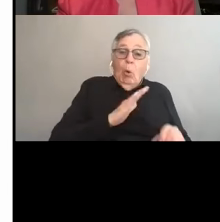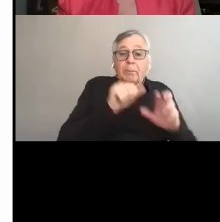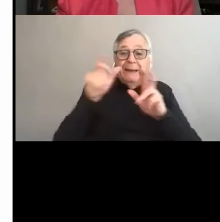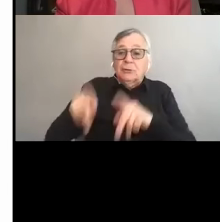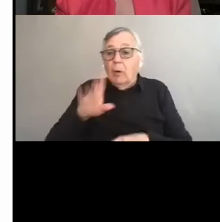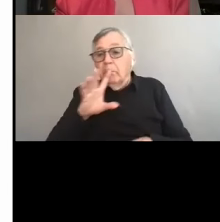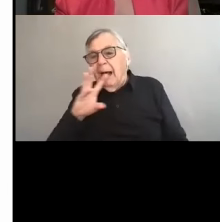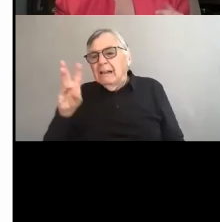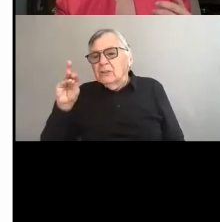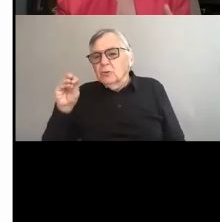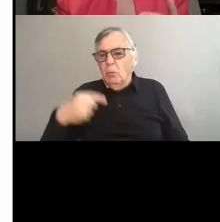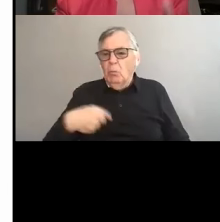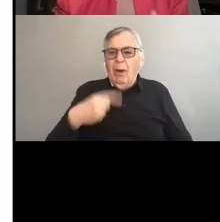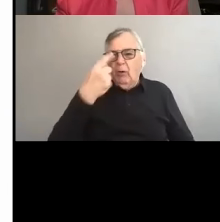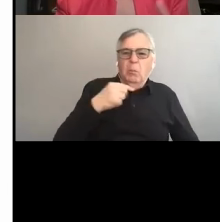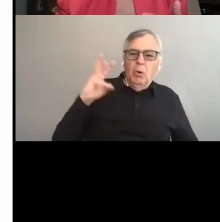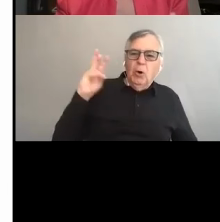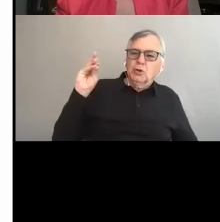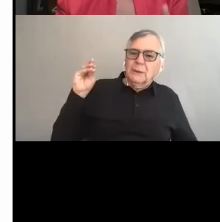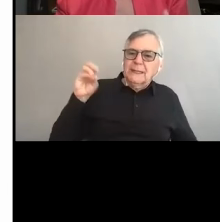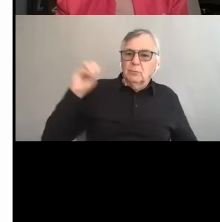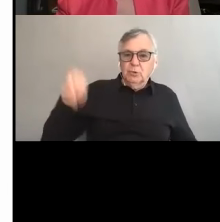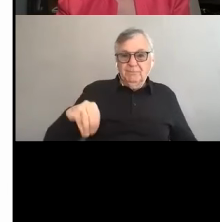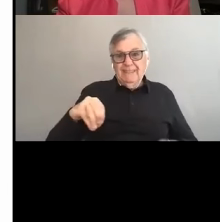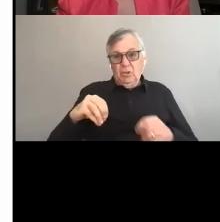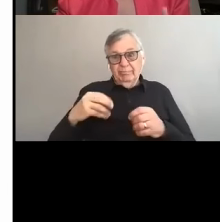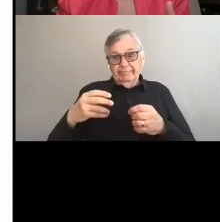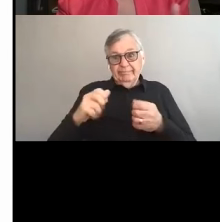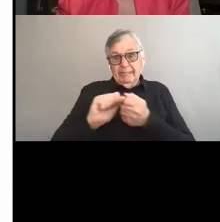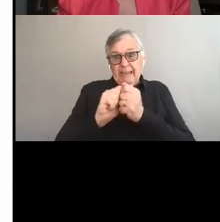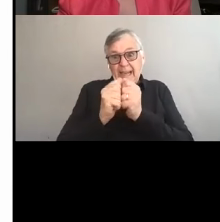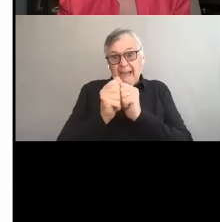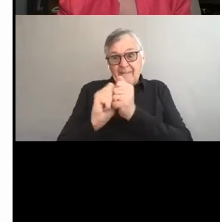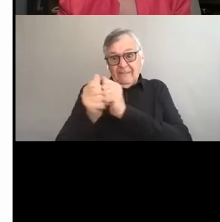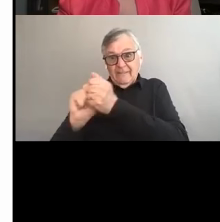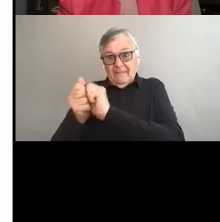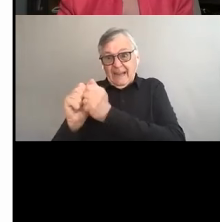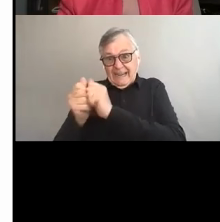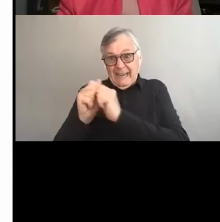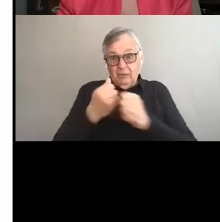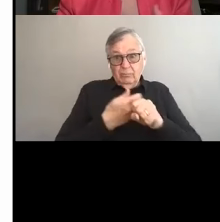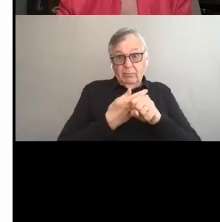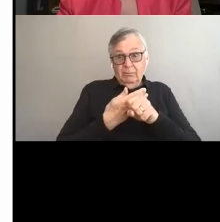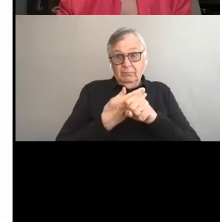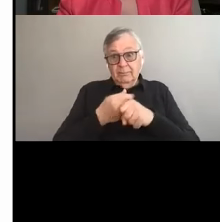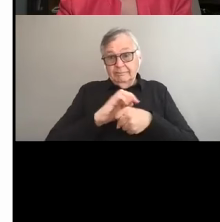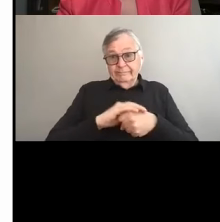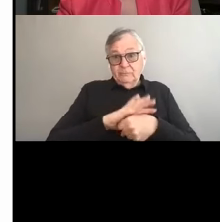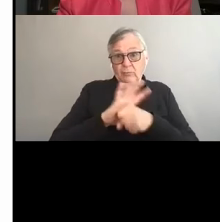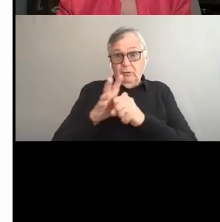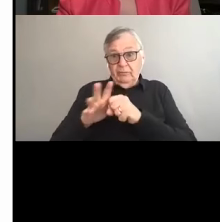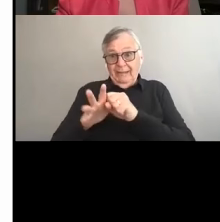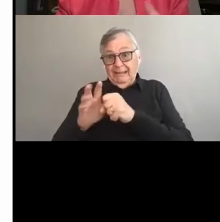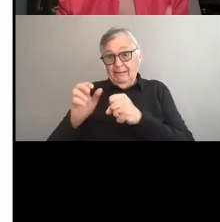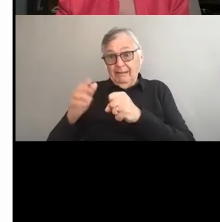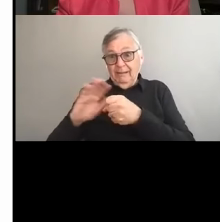crois pas à 60 %, parce qu'avec les variants qui sont en train de devenir les souches dominantes et qui sont beaucoup plus